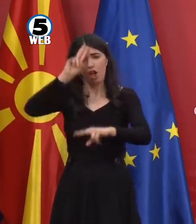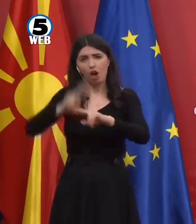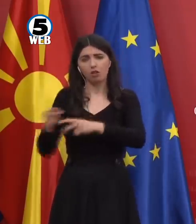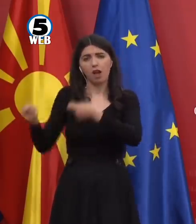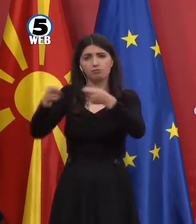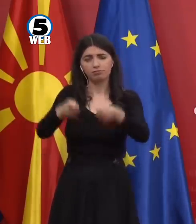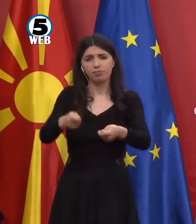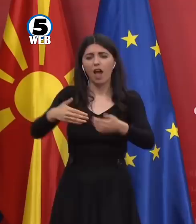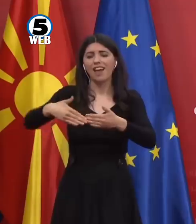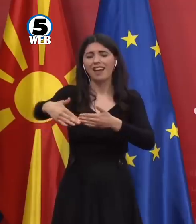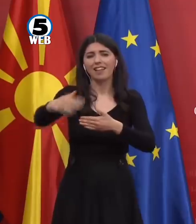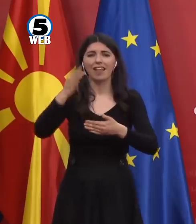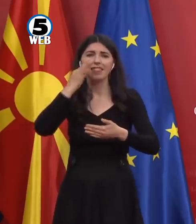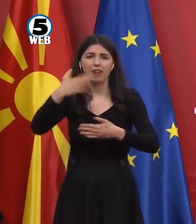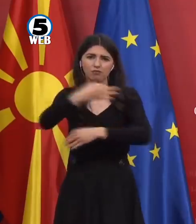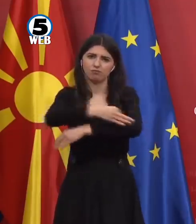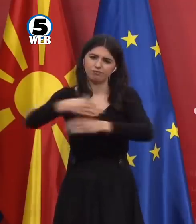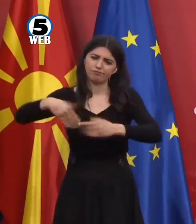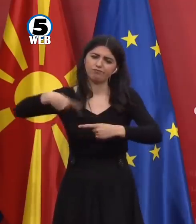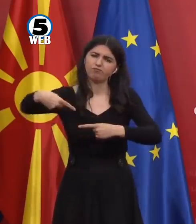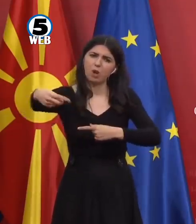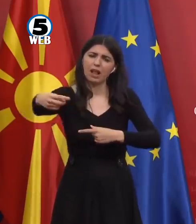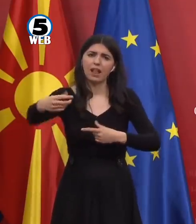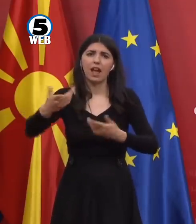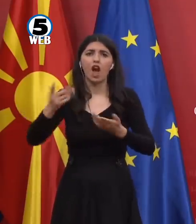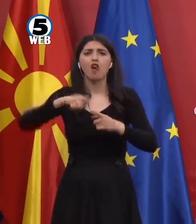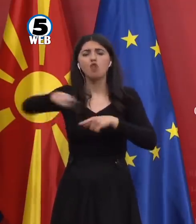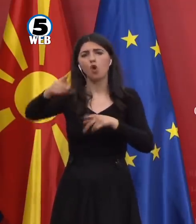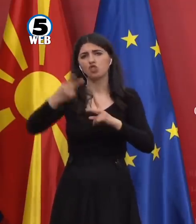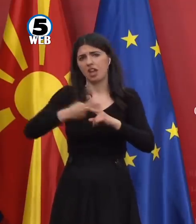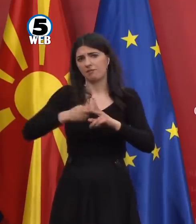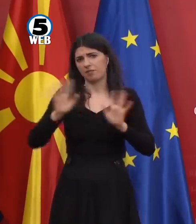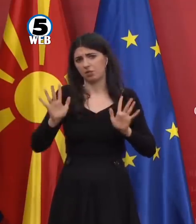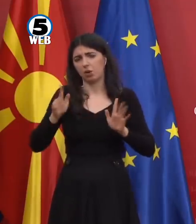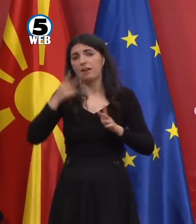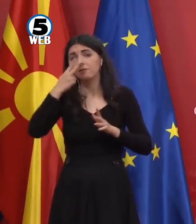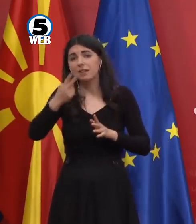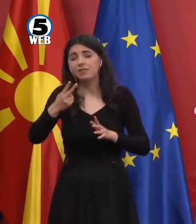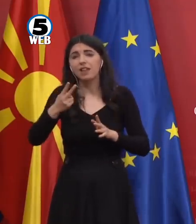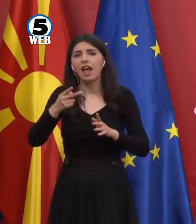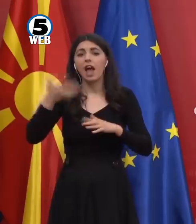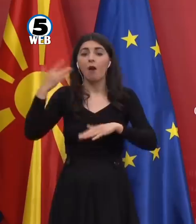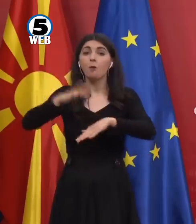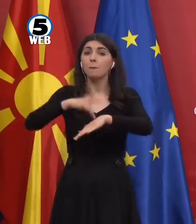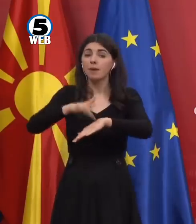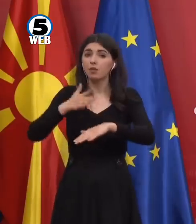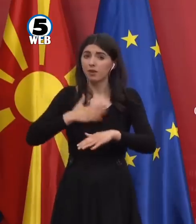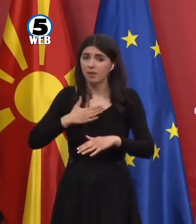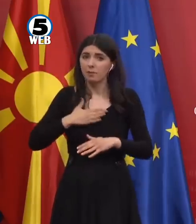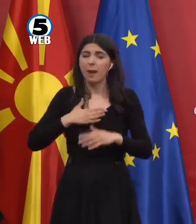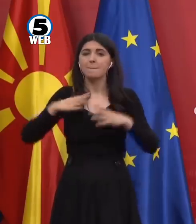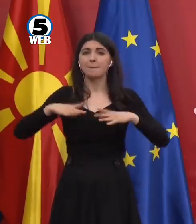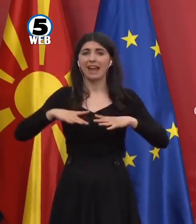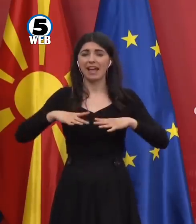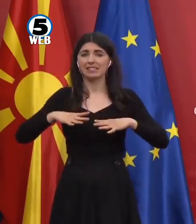у следните неколку денови, сигурно до четврток, имајќи во предвид дека еве во петок има